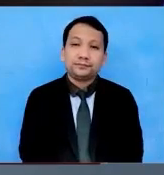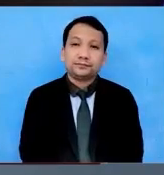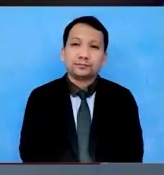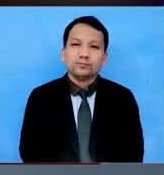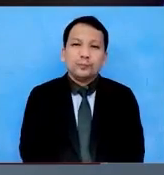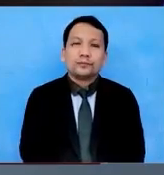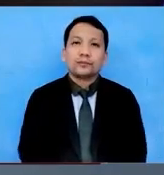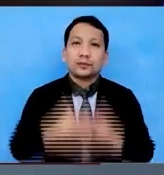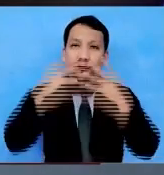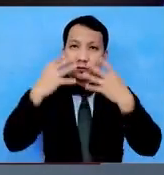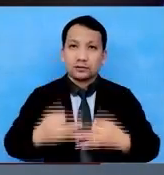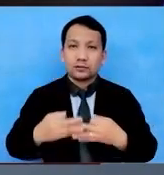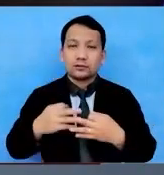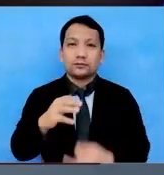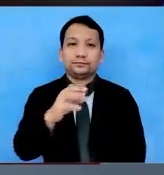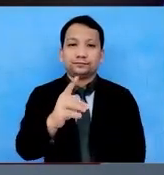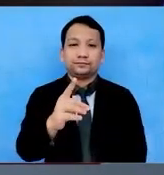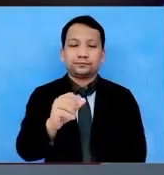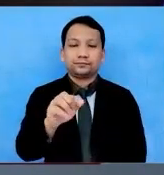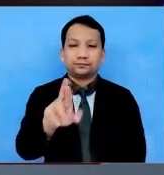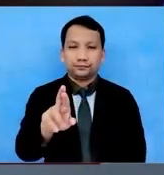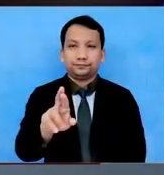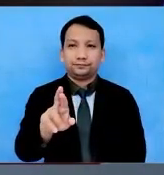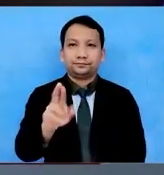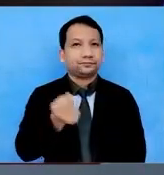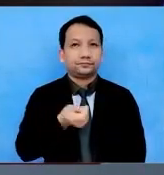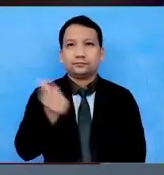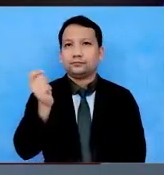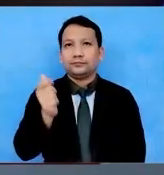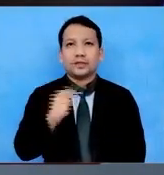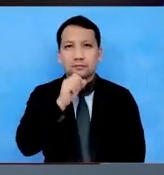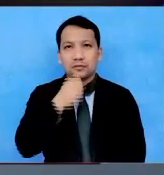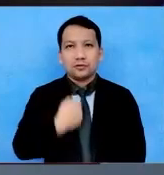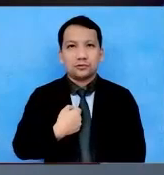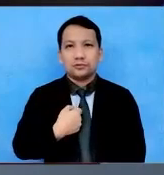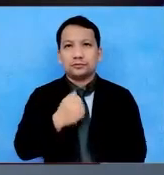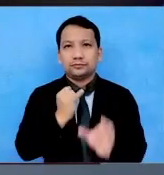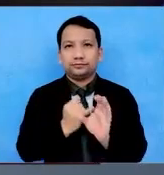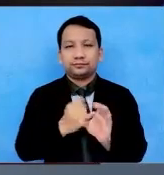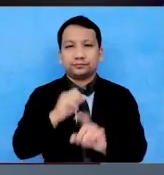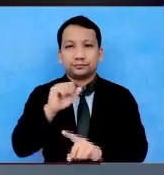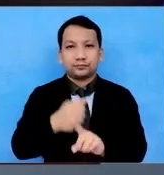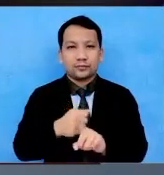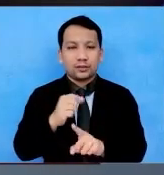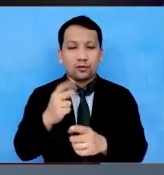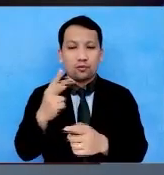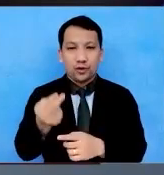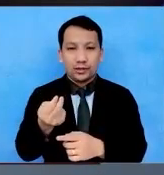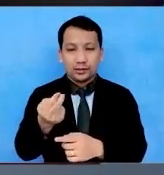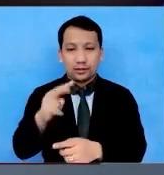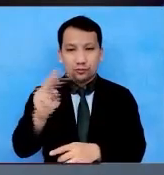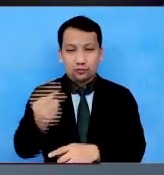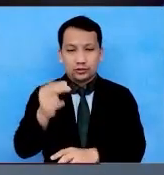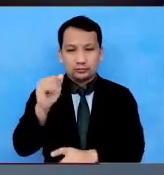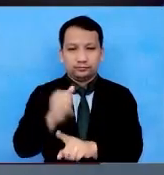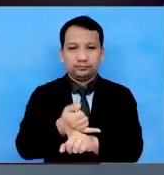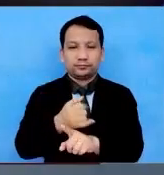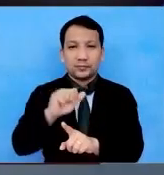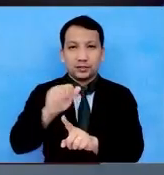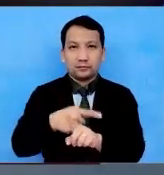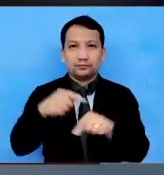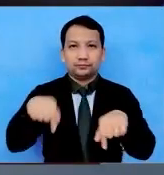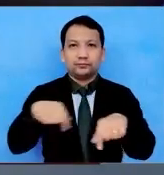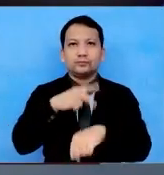Decidido na ang Department of Transportation na i-phase out na pagsapit ng Abril ang mga lumang jeepney sa Metro Manila.